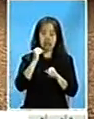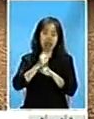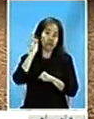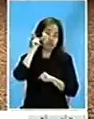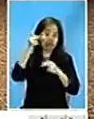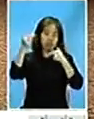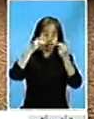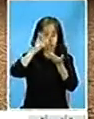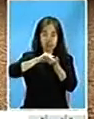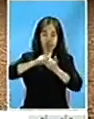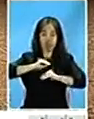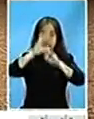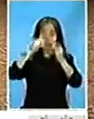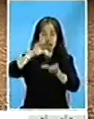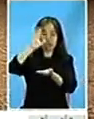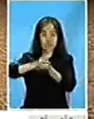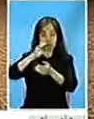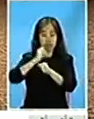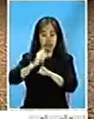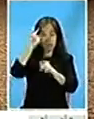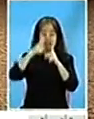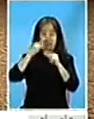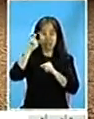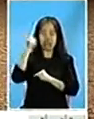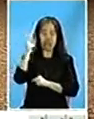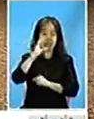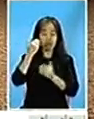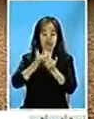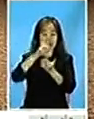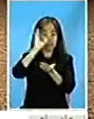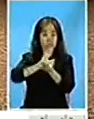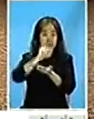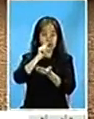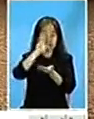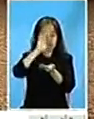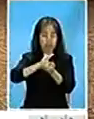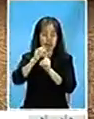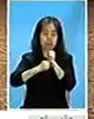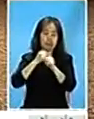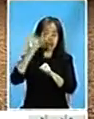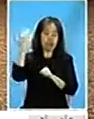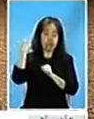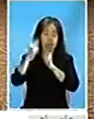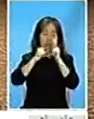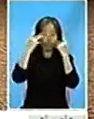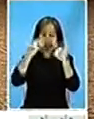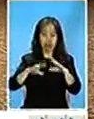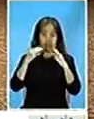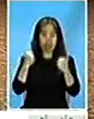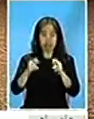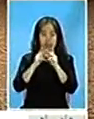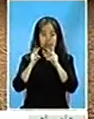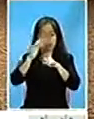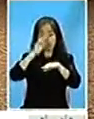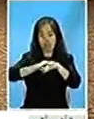กันคึกโครมว่ากองทุนตั้งตัวได้เป็นเรื่องใหม่แท้จริงแล้วกองทุนตั้งตัวได้นี้ก็พูดกันมาตั้งแต่ปีที่แล้วนะคะกรรมาธิการเคยท้วงติงตั้ง